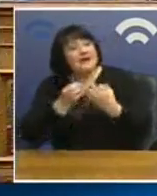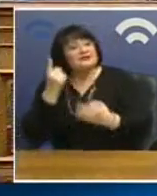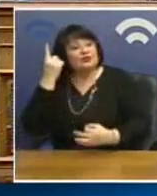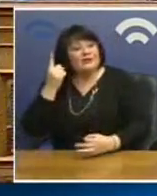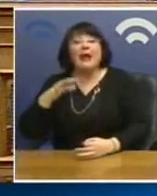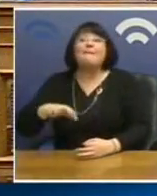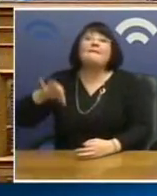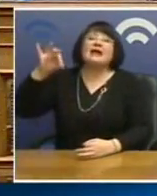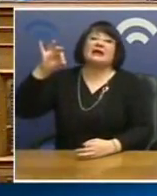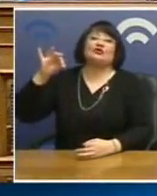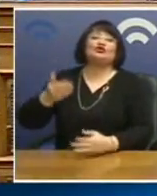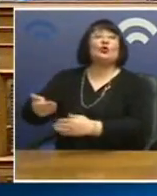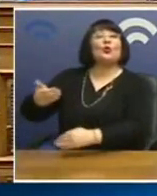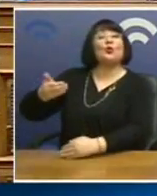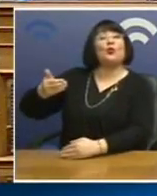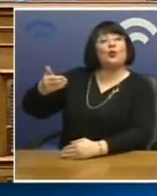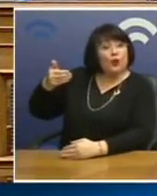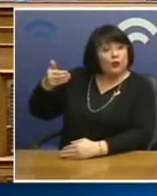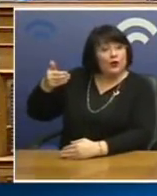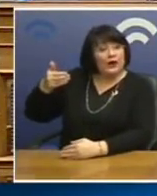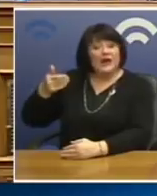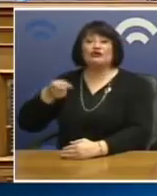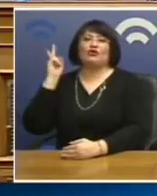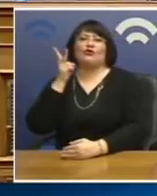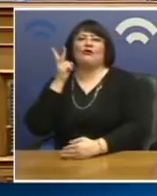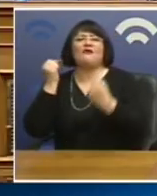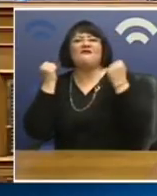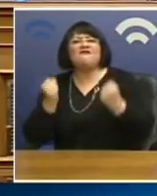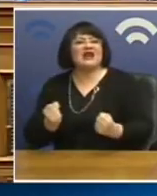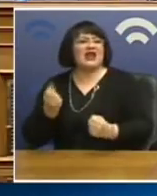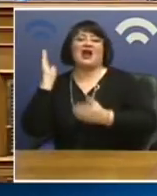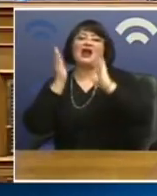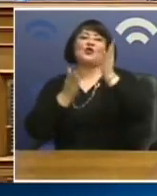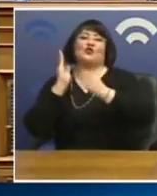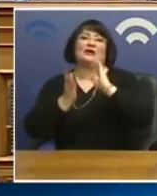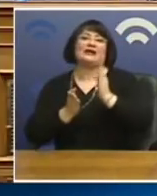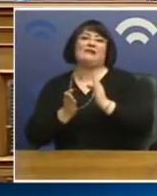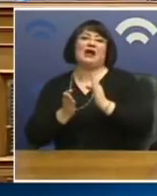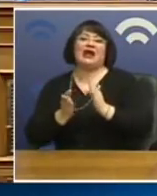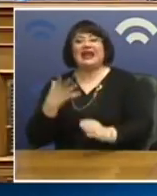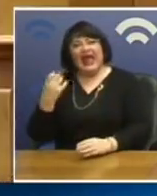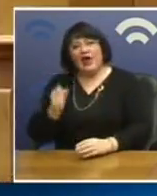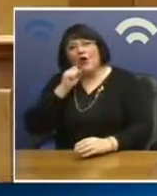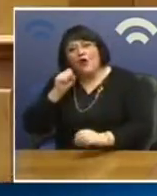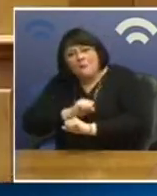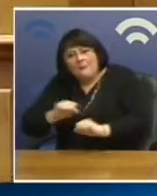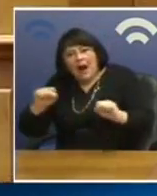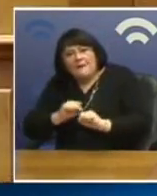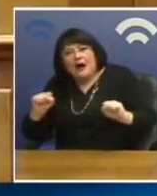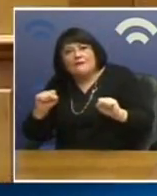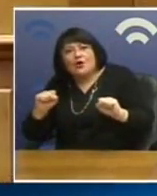όλο το προηγούμενο διάστημα που ήταν κακούργημα η κατοχή, πότε υπήρξε μία φυλάκιση, έστω και